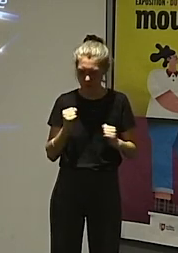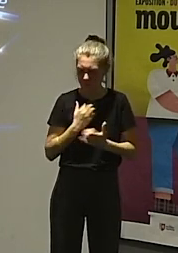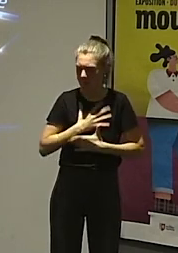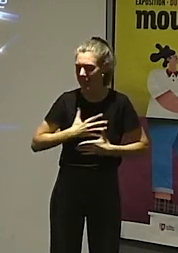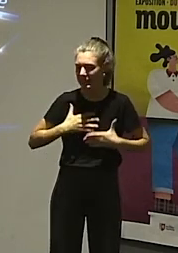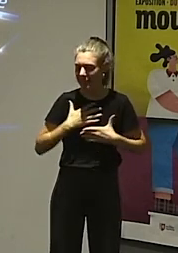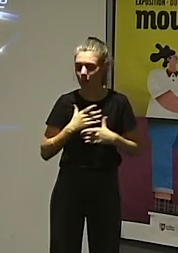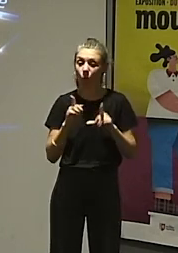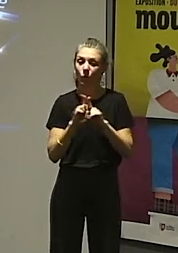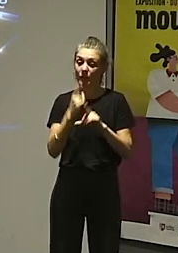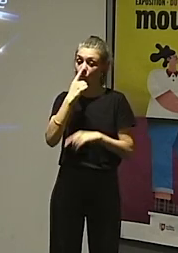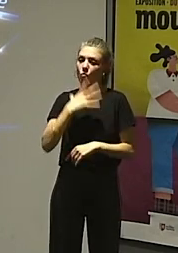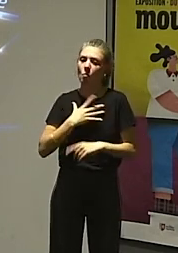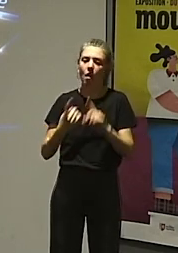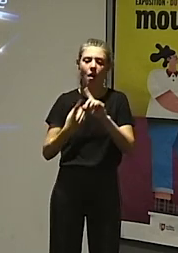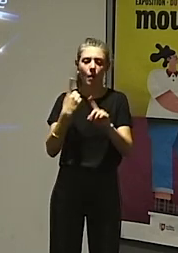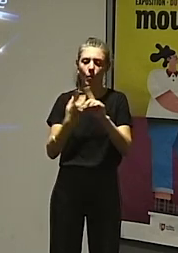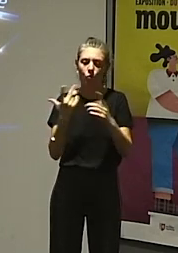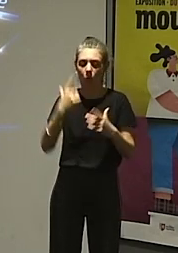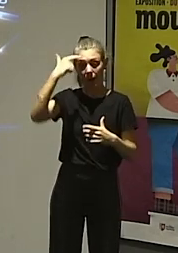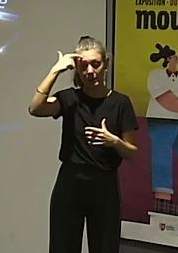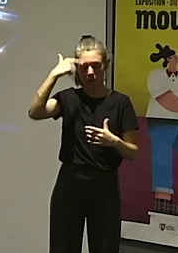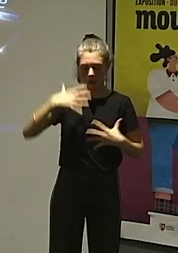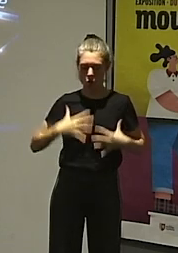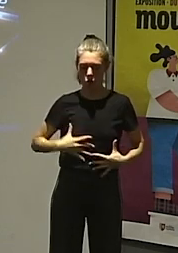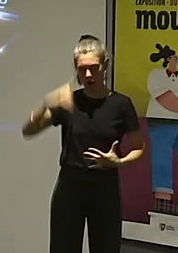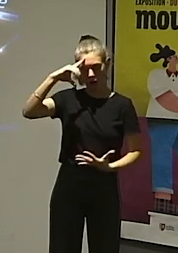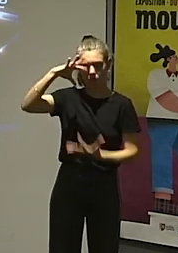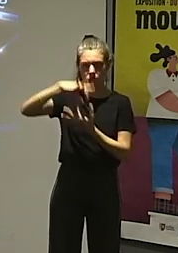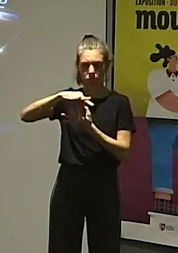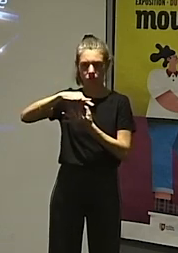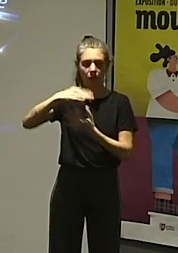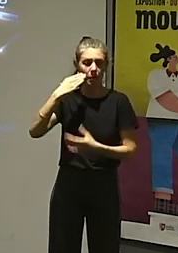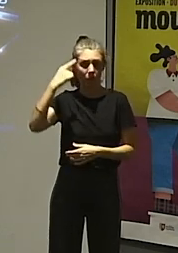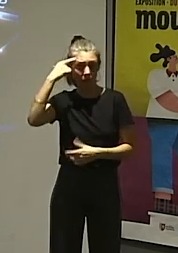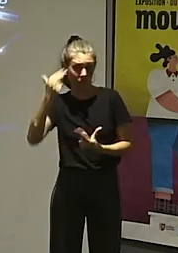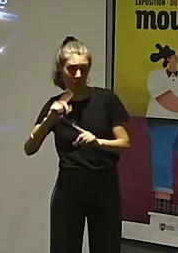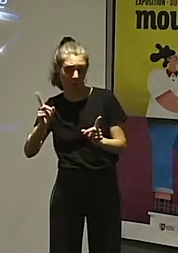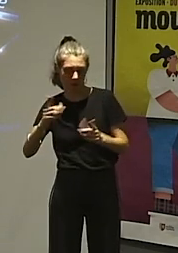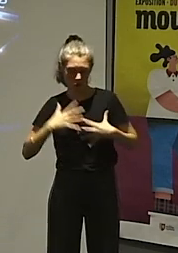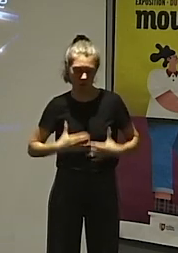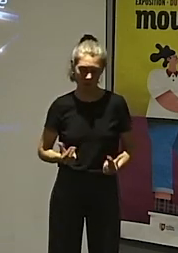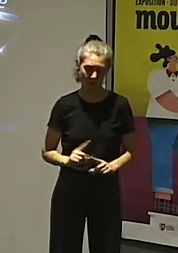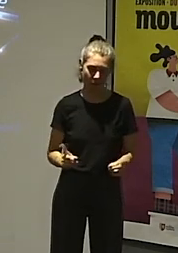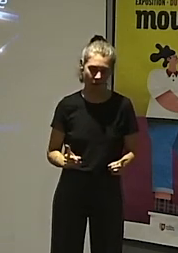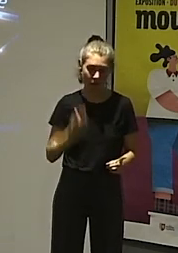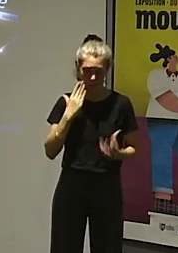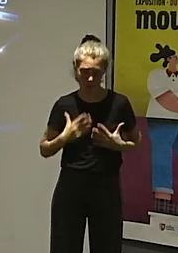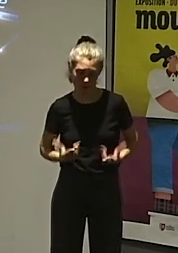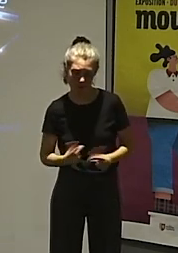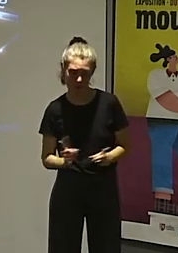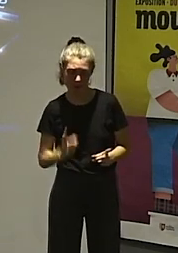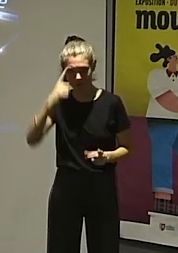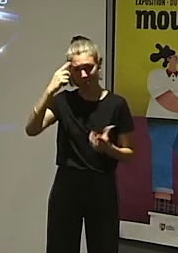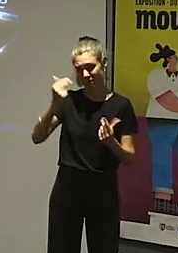surtout, je pense que l'esprit et le corps vont de pair. Donc, quand l'esprit est mal, ça se ressent dans le corps et vice-versa. Voilà.